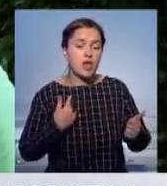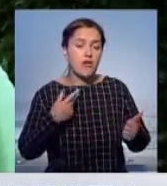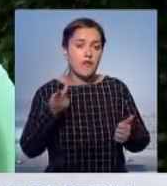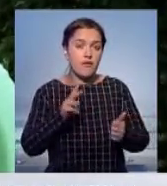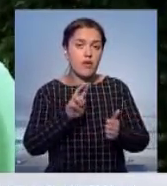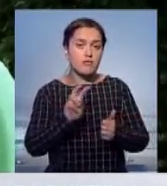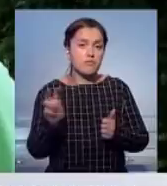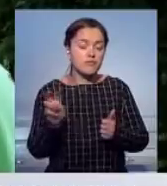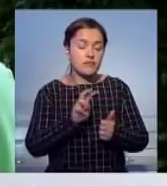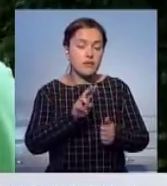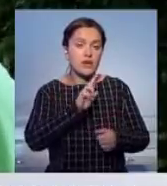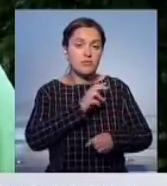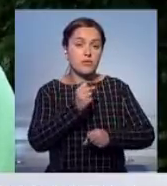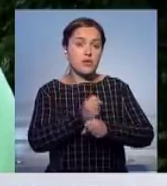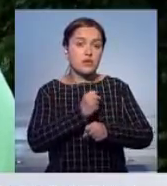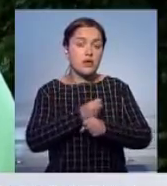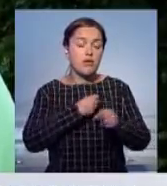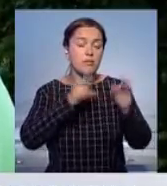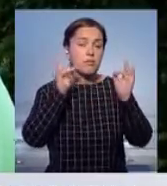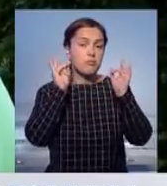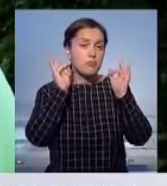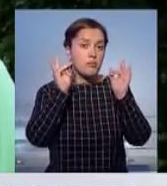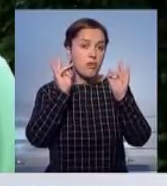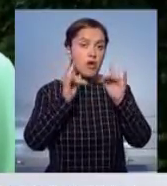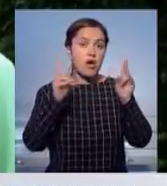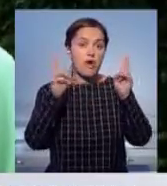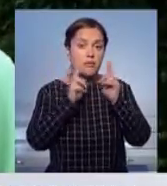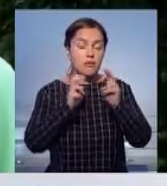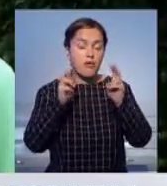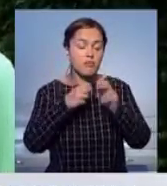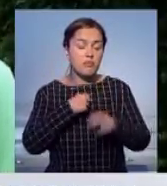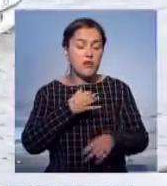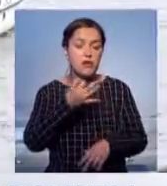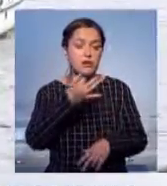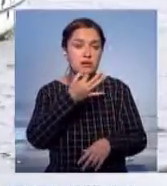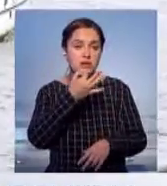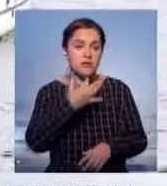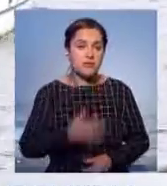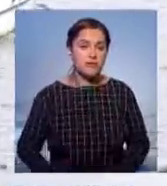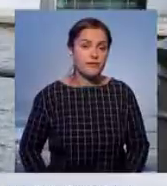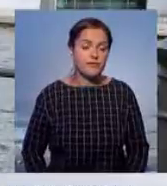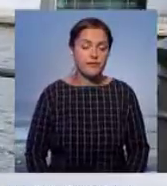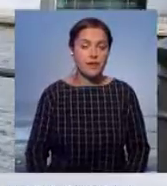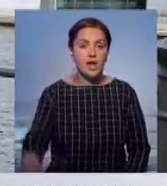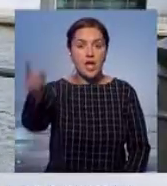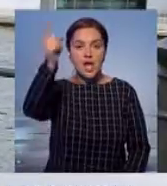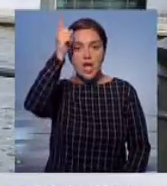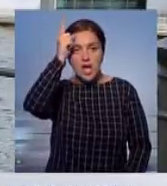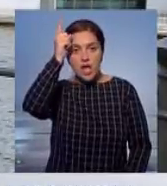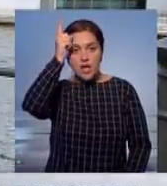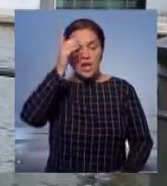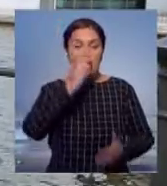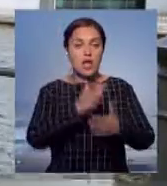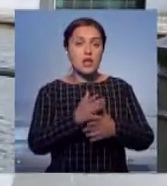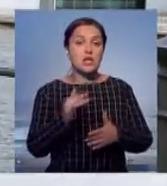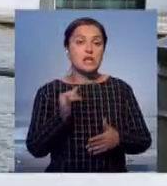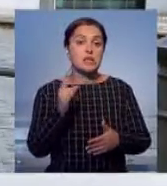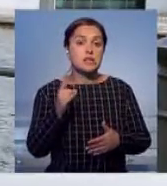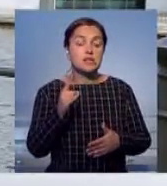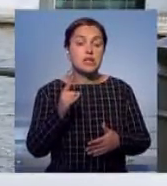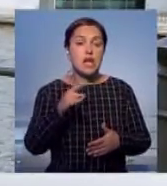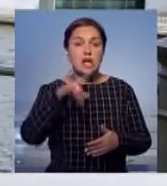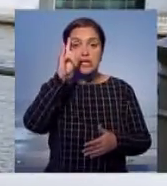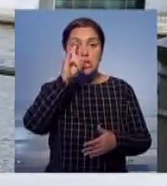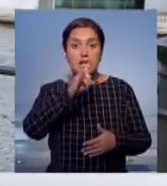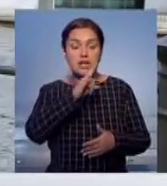начинаю проверять звук. Это самые мои приятные моменты. В Германии проживает самая большая группа этнических